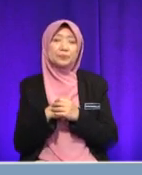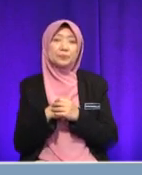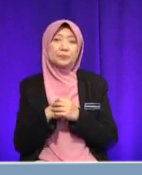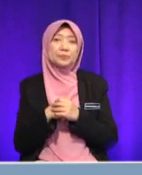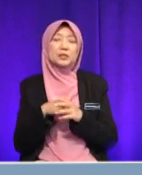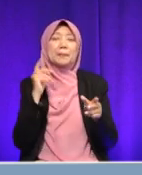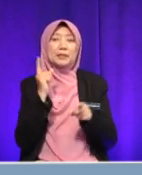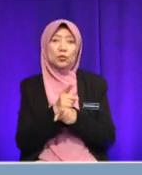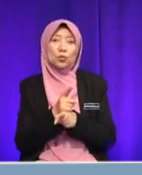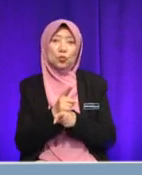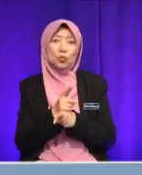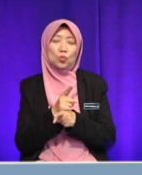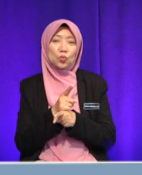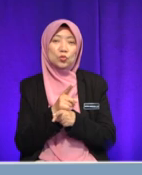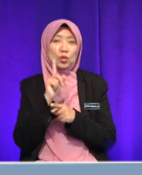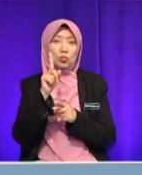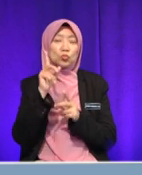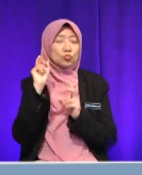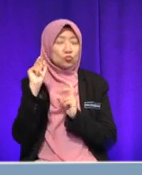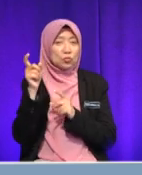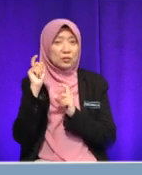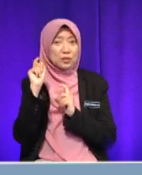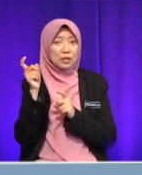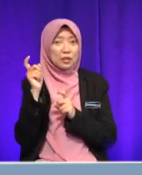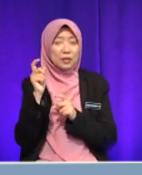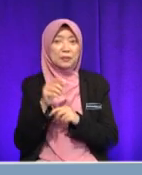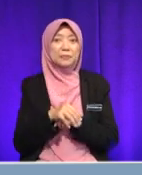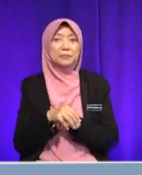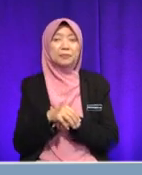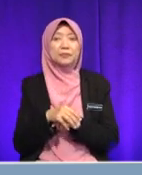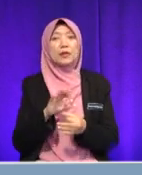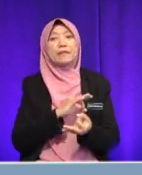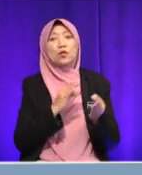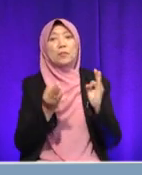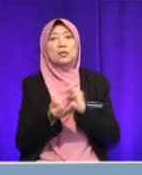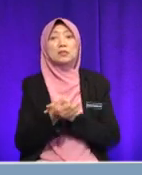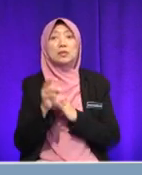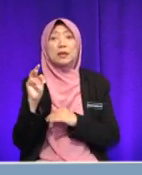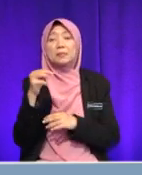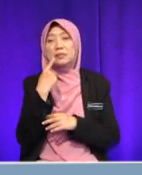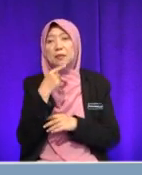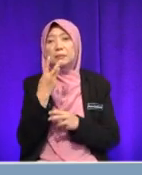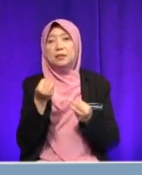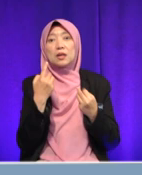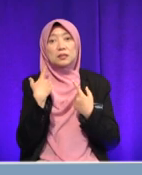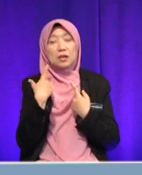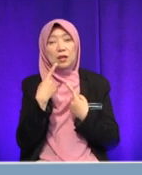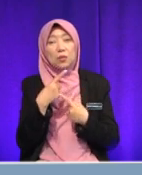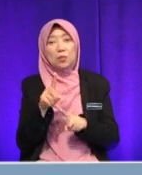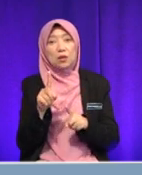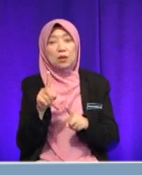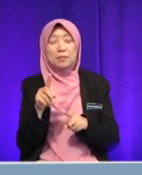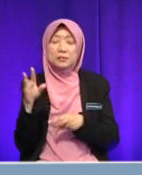P. Betul. Betul. Satu ganjaran. Satu ganjaran. Okey, transformasi M pula. Siapa yang ingin jawab? Siapa nak cuba? Ifti, silakan.